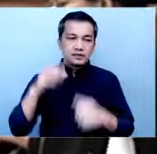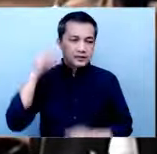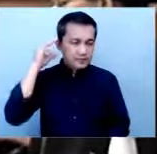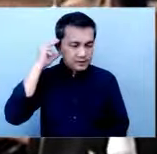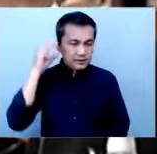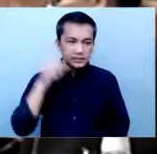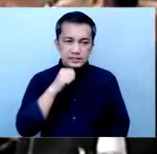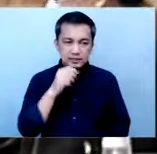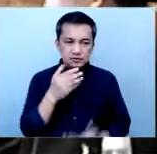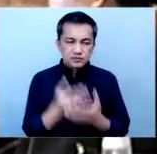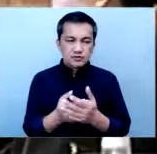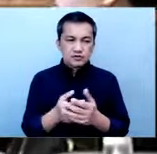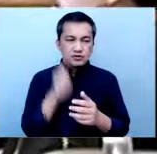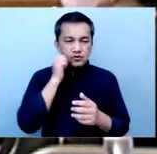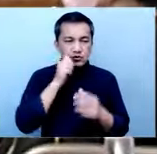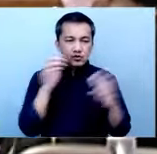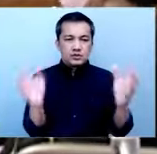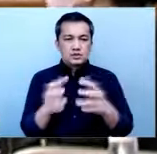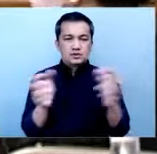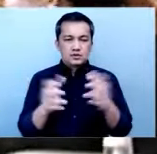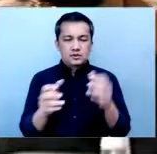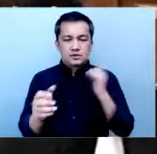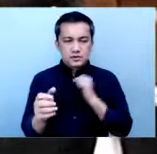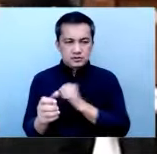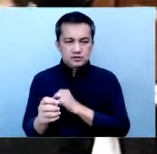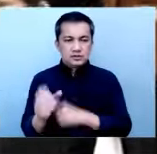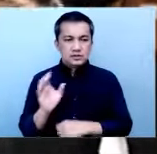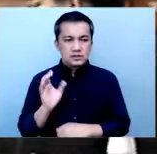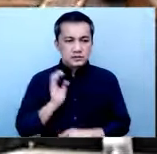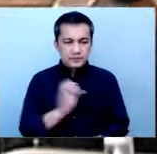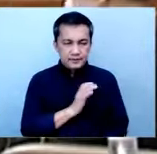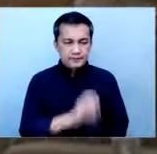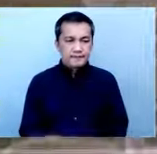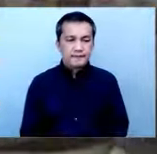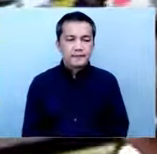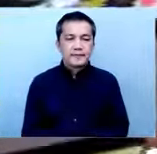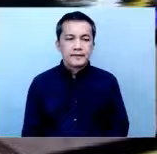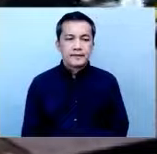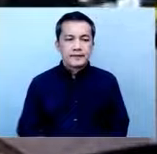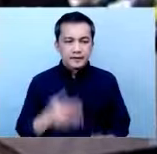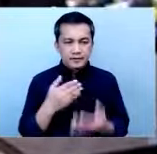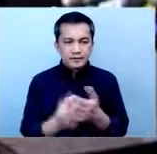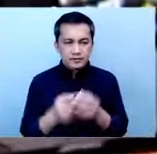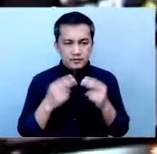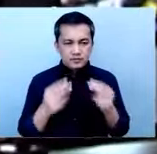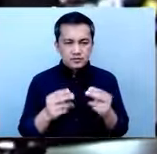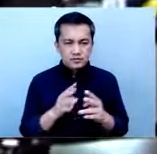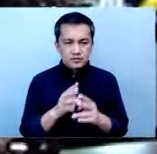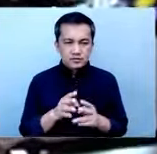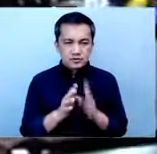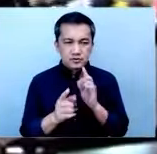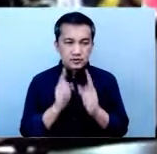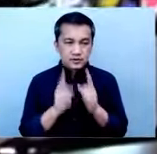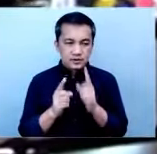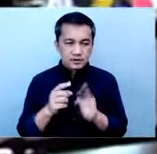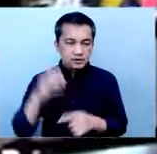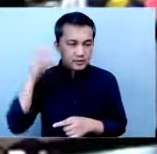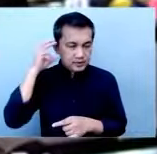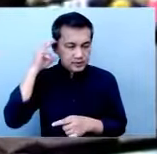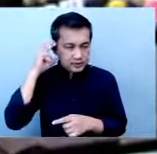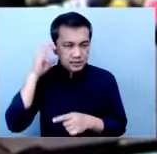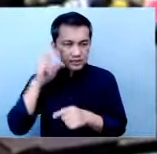maganda na palaging nagbabangayan ang Senado at Kamara. Good news, nag-usap kami ni Speaker kanina, sabi po namin ay let's